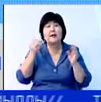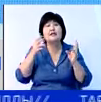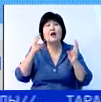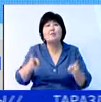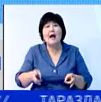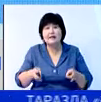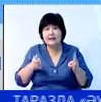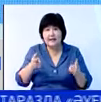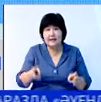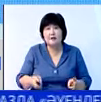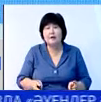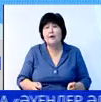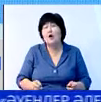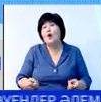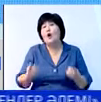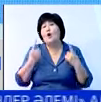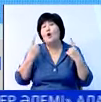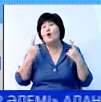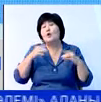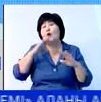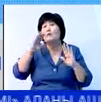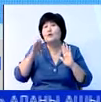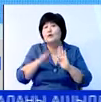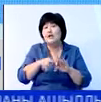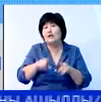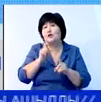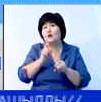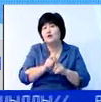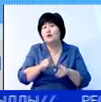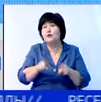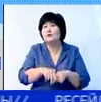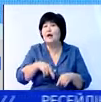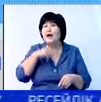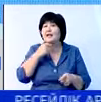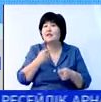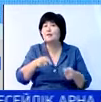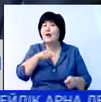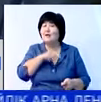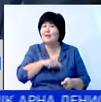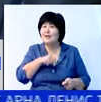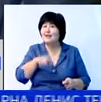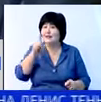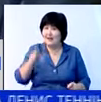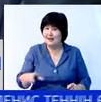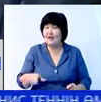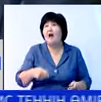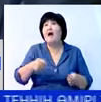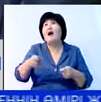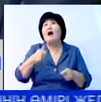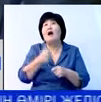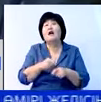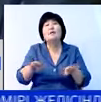биязылықты, ұлық болсаң күшік бол дейтін сөзге лайық сыпайы мінезді аңғардым. Әкімдер арасында